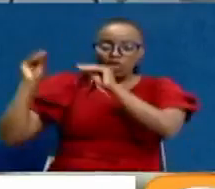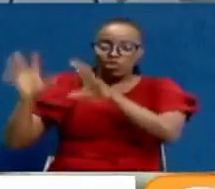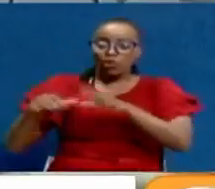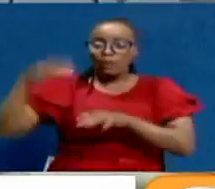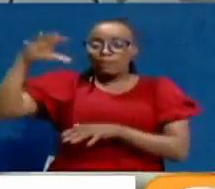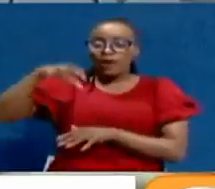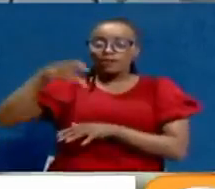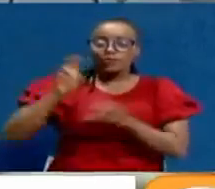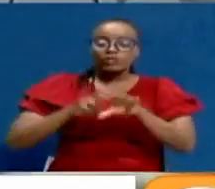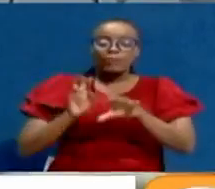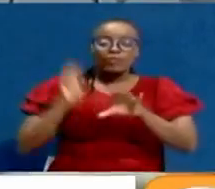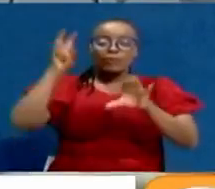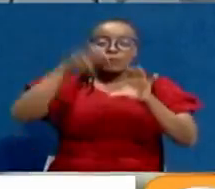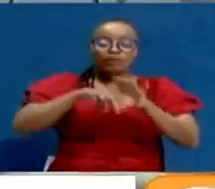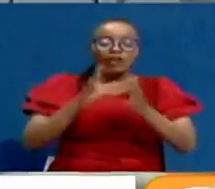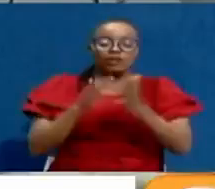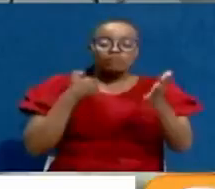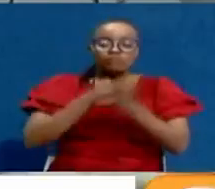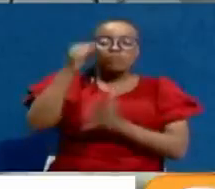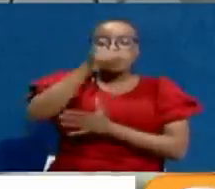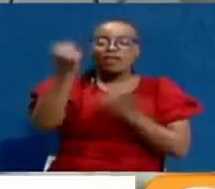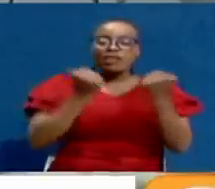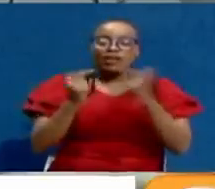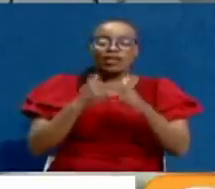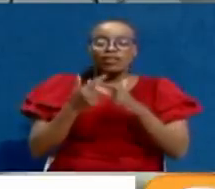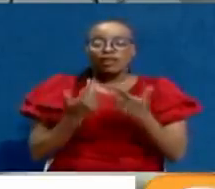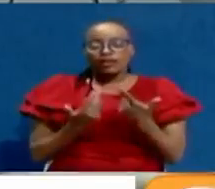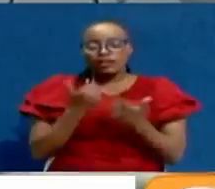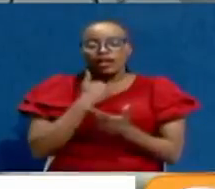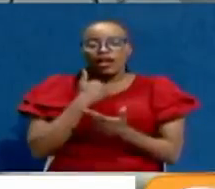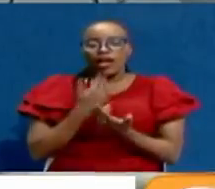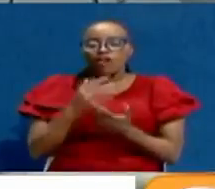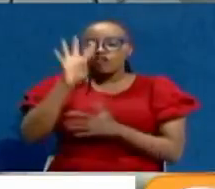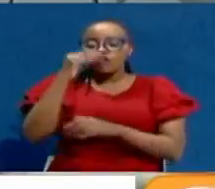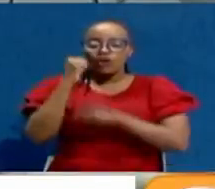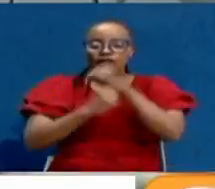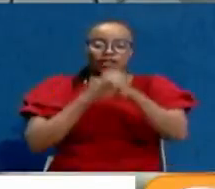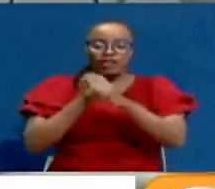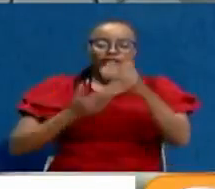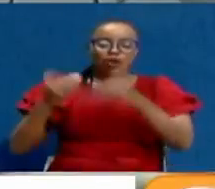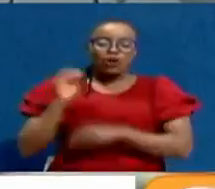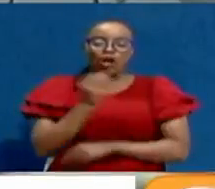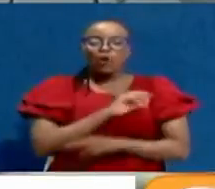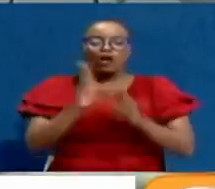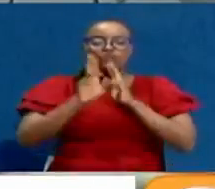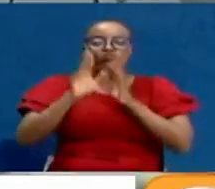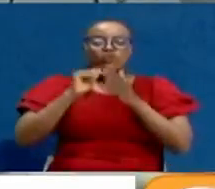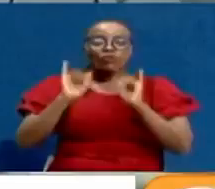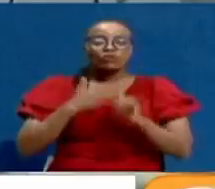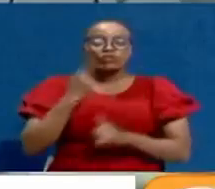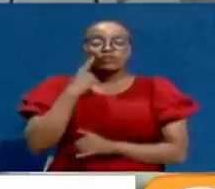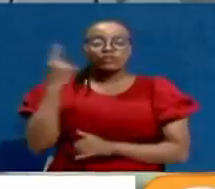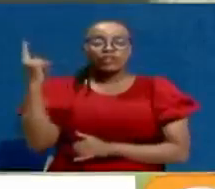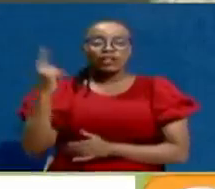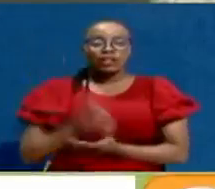lililokuwa ameabiri na kukanyagwa na gari jingine kisha akapooza miaka minne iliyopita. Colin Shitiabai na maelezo zaidi.